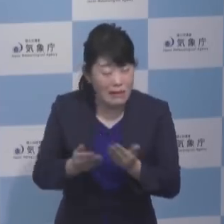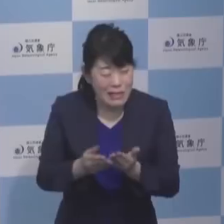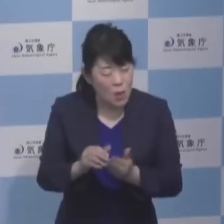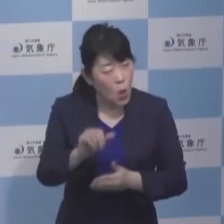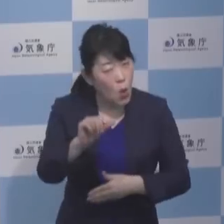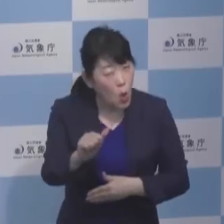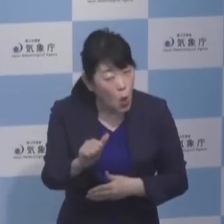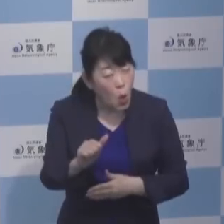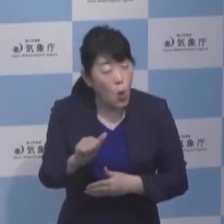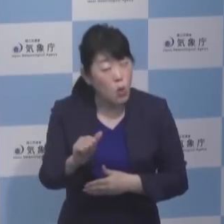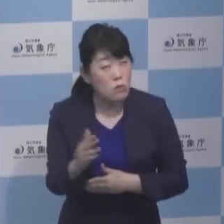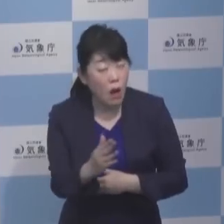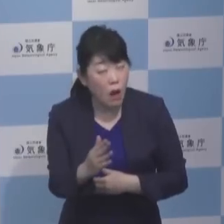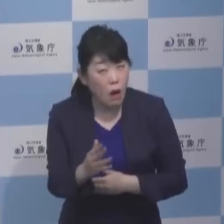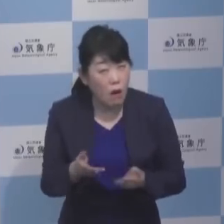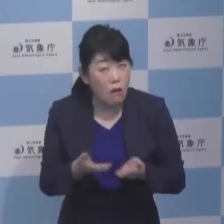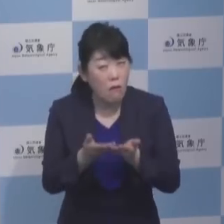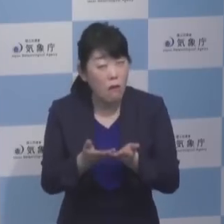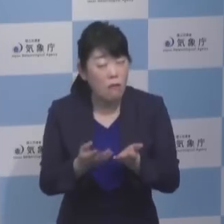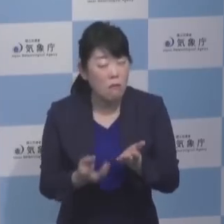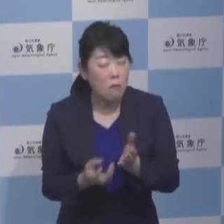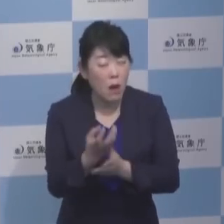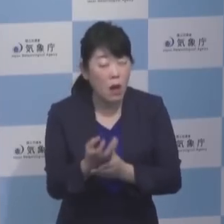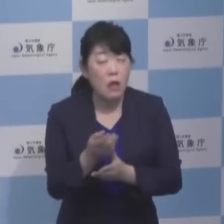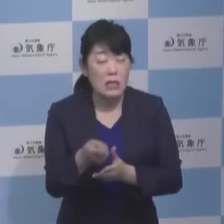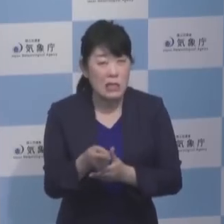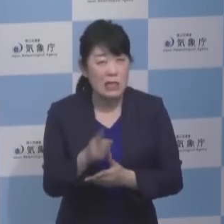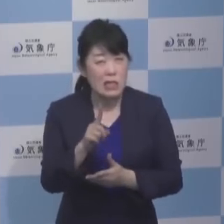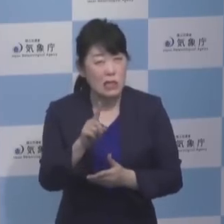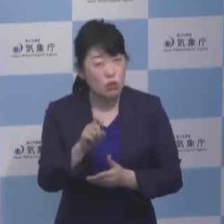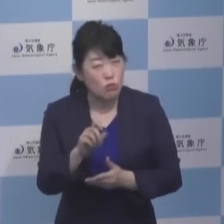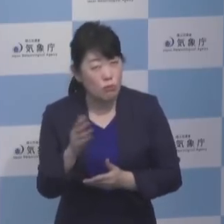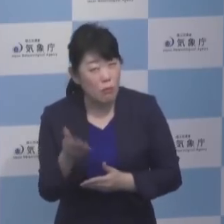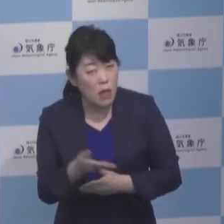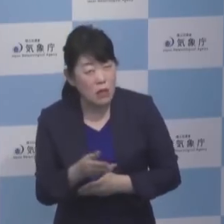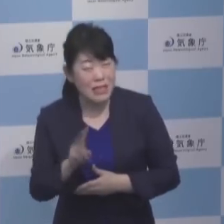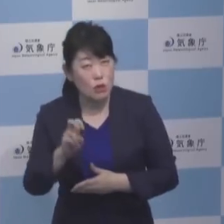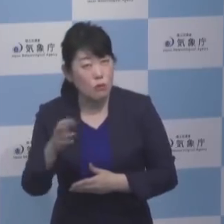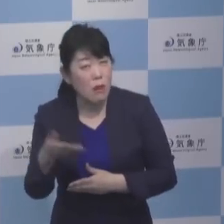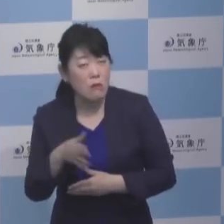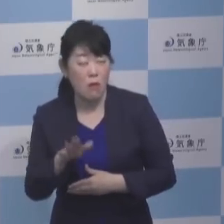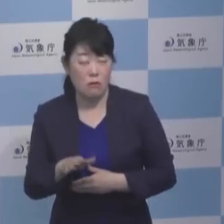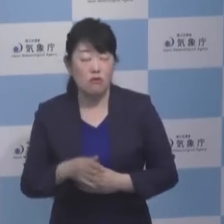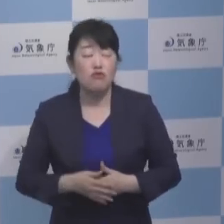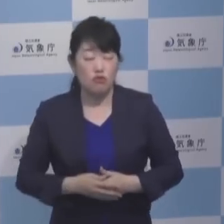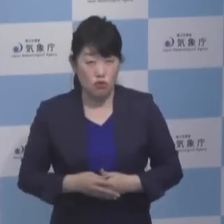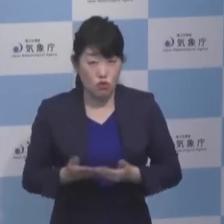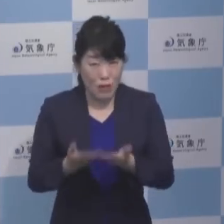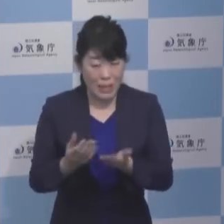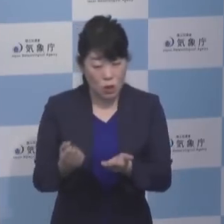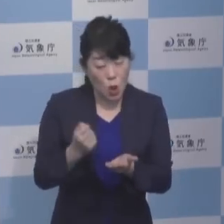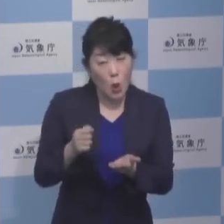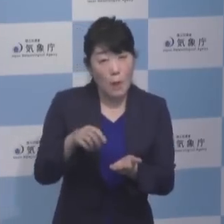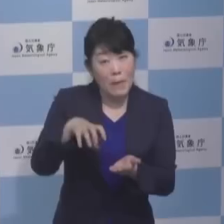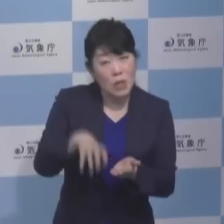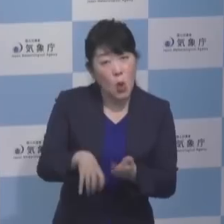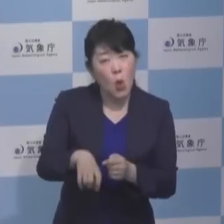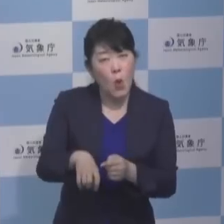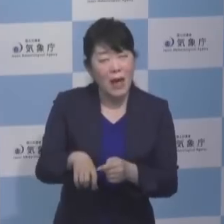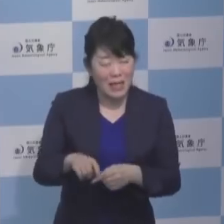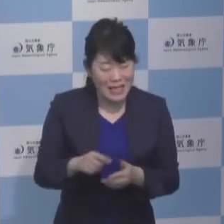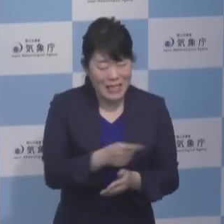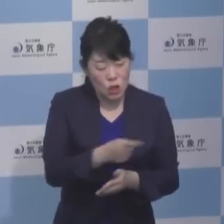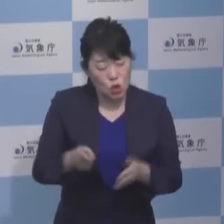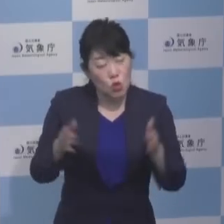割合は、1、2割あることから、揺れの強かった地域では、地震発生から1週間程